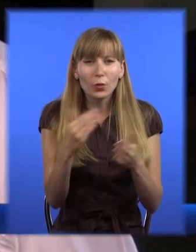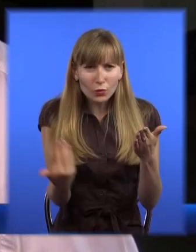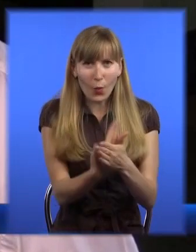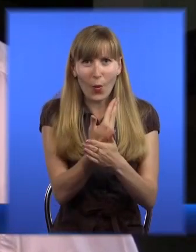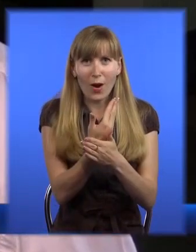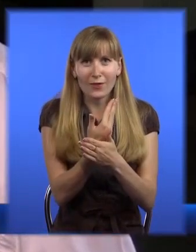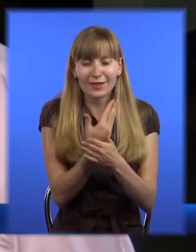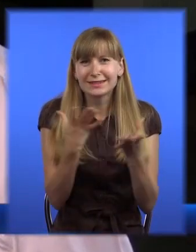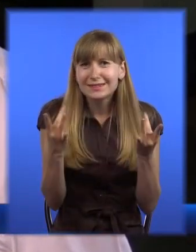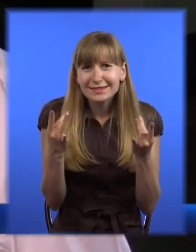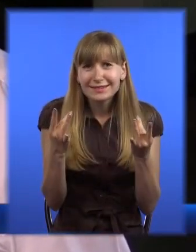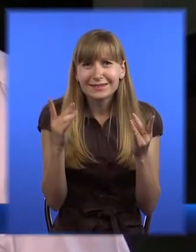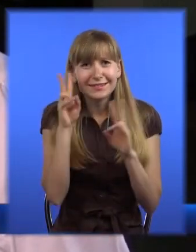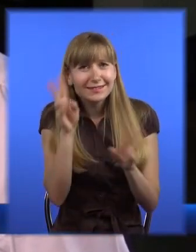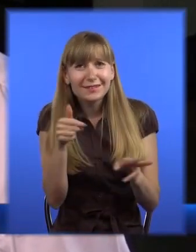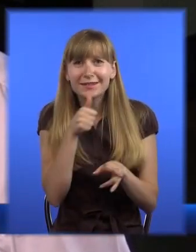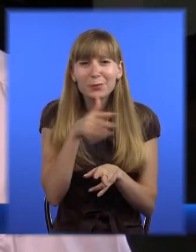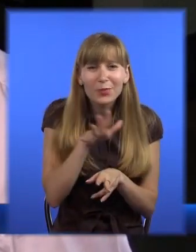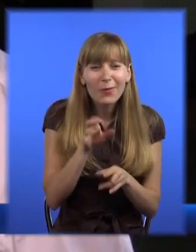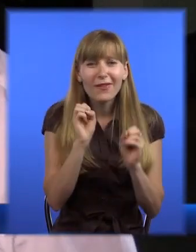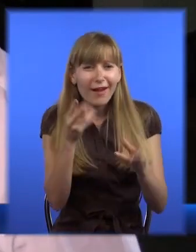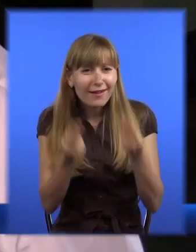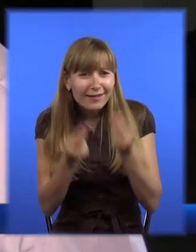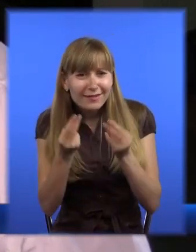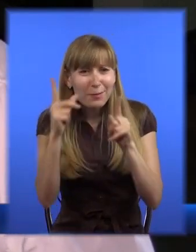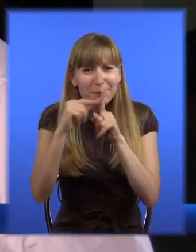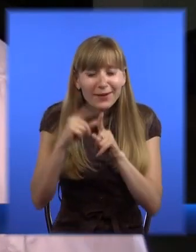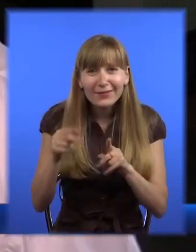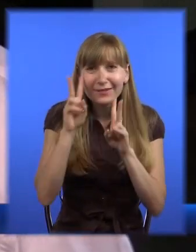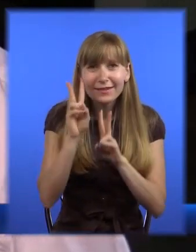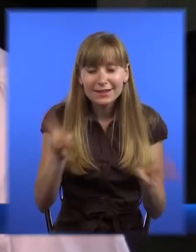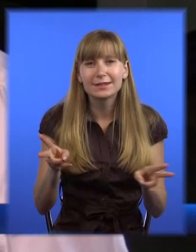бы новое. Они не могут понять, что, как, зачем, почему. Здесь с помощью